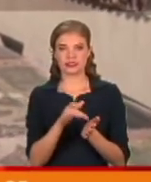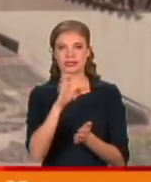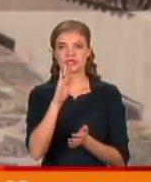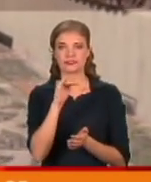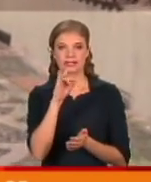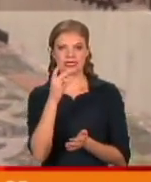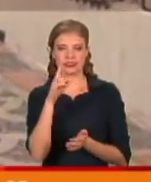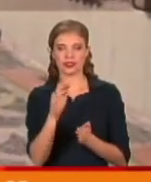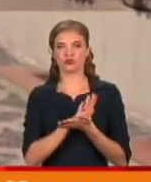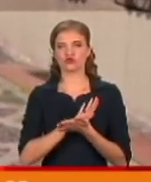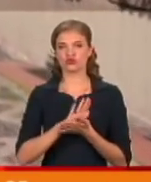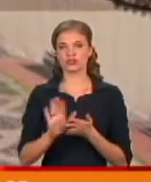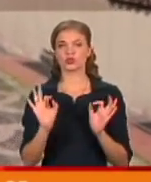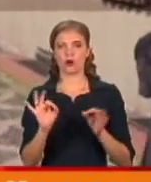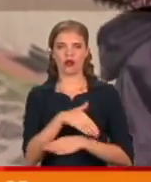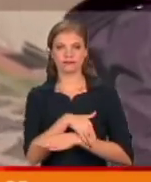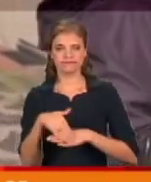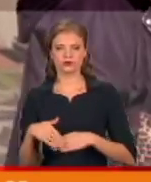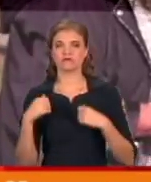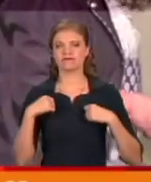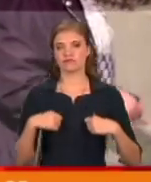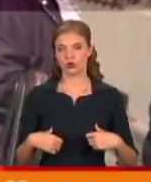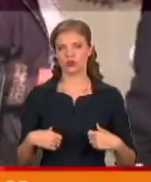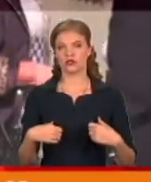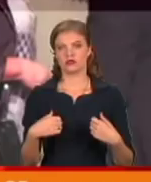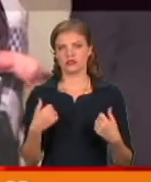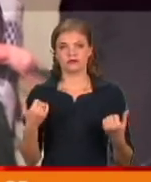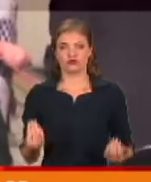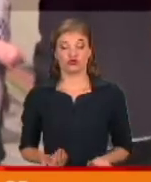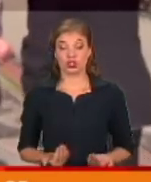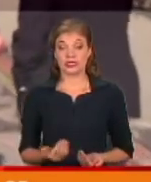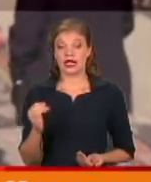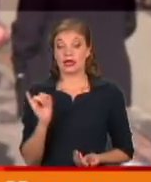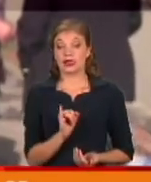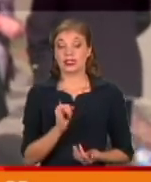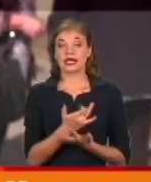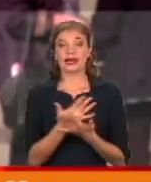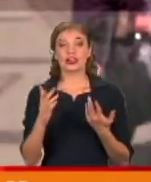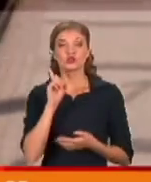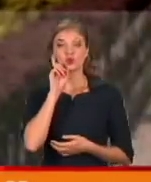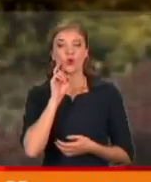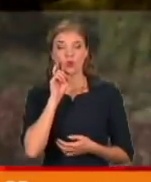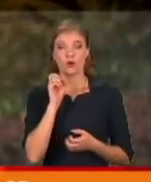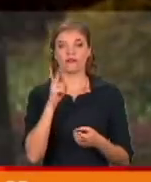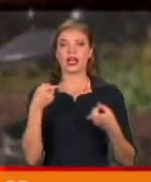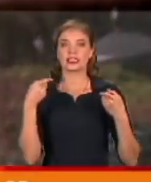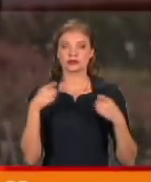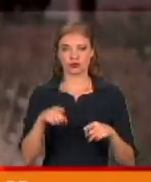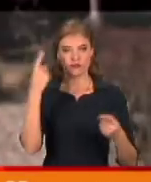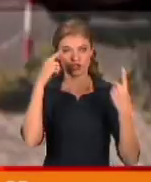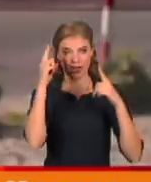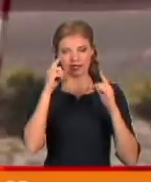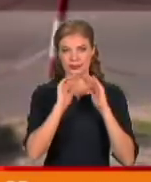Свідниця. Чисті, охайні вулиці, спокійне, врівноважене життя і різнокольорові, як в справжній